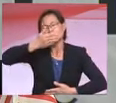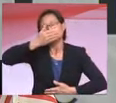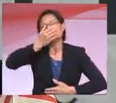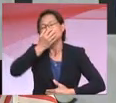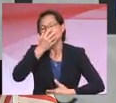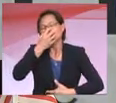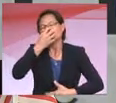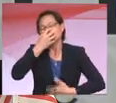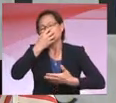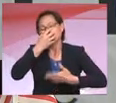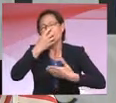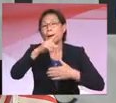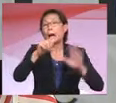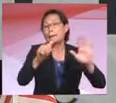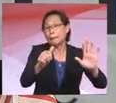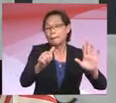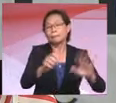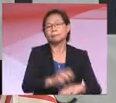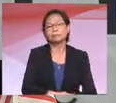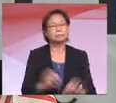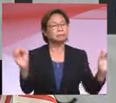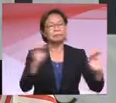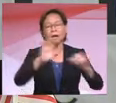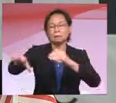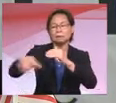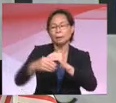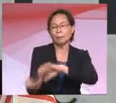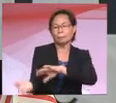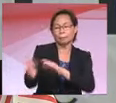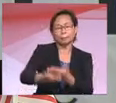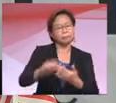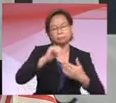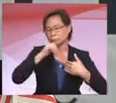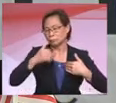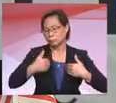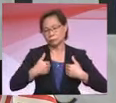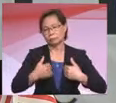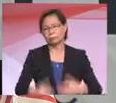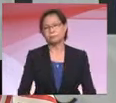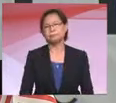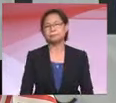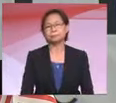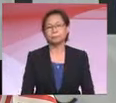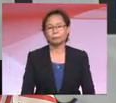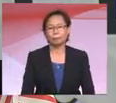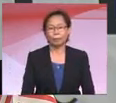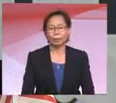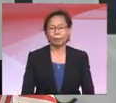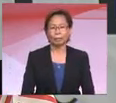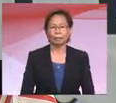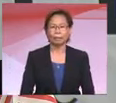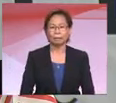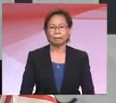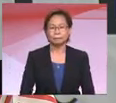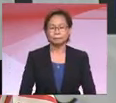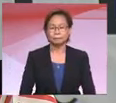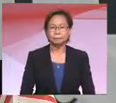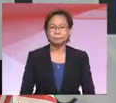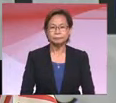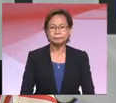pernafasan. Adalah dimaklumkan bahawa tiada pertambahan kes kematian berkaitan dengan COVID-19 dilaporkan pada hari